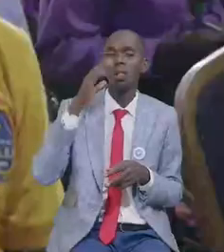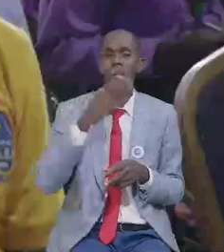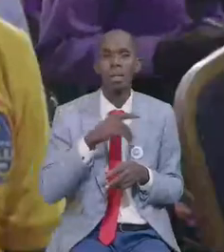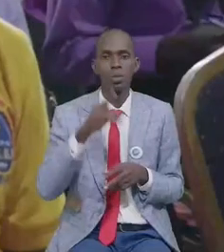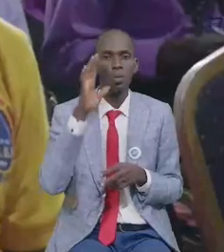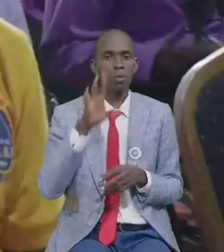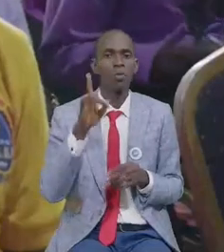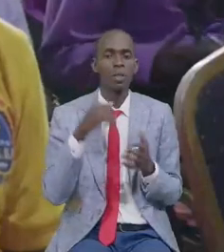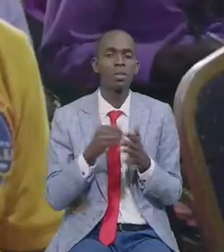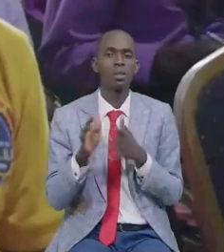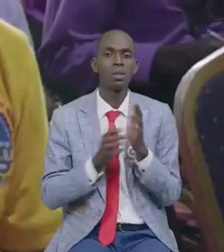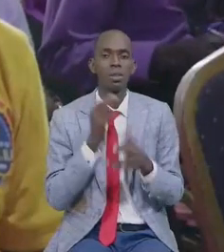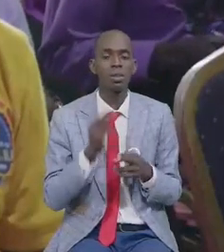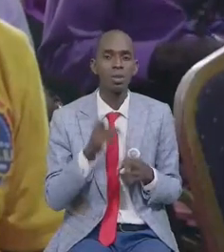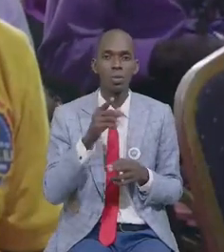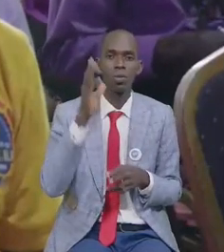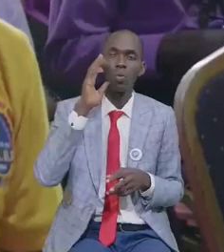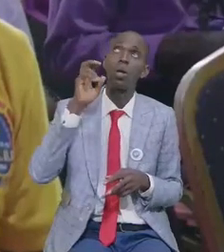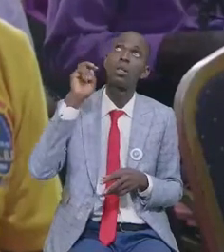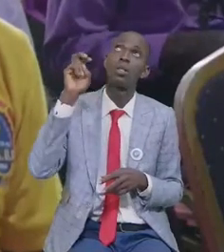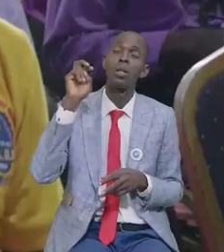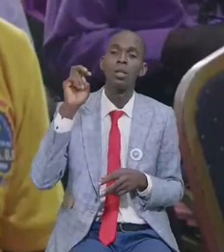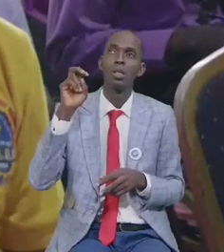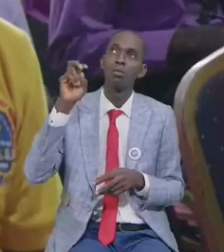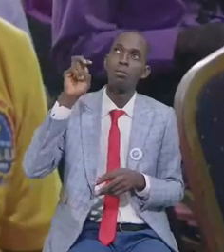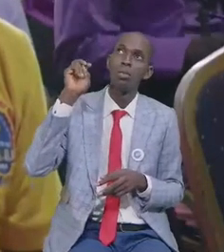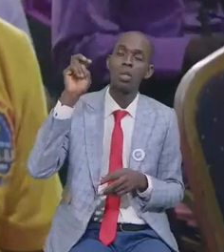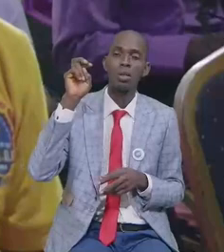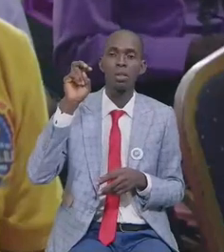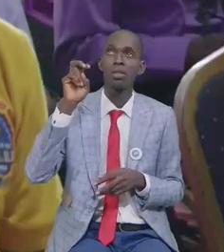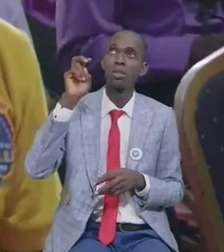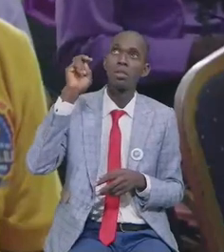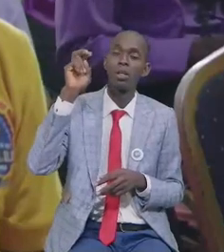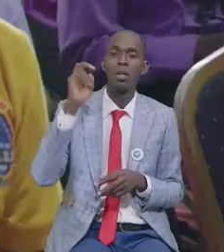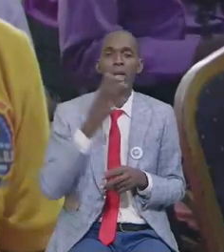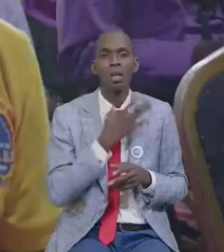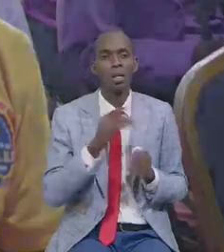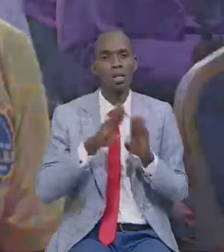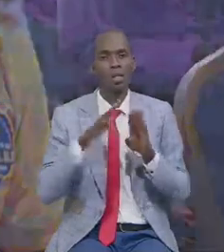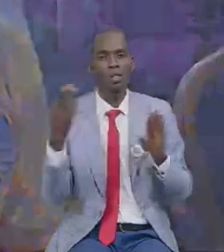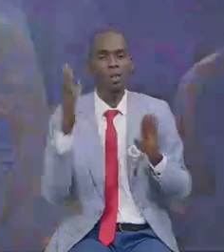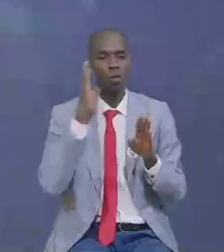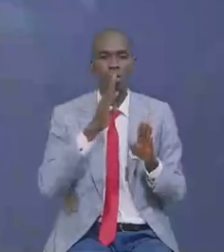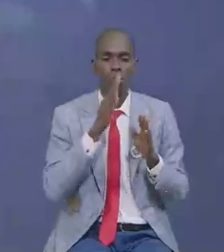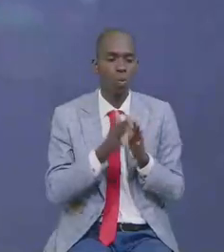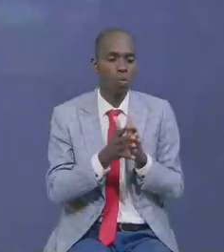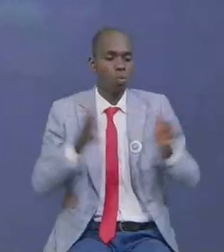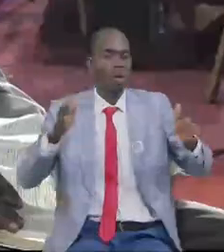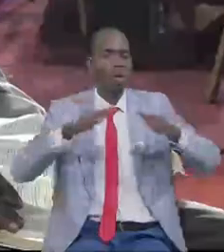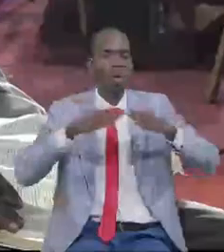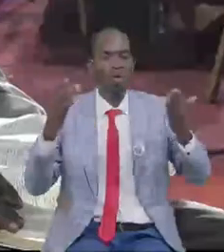trouveras. Et tu vas frapper, frapper, frapper et la porte sera grandement